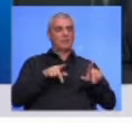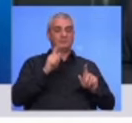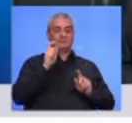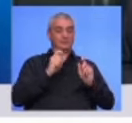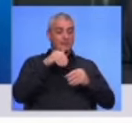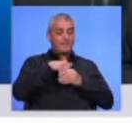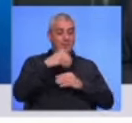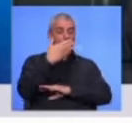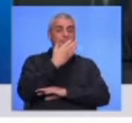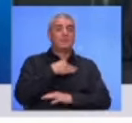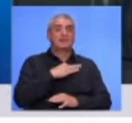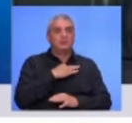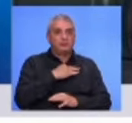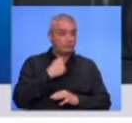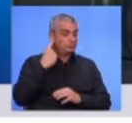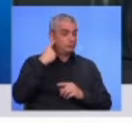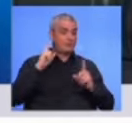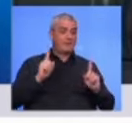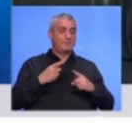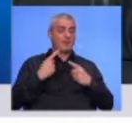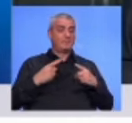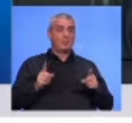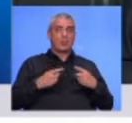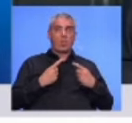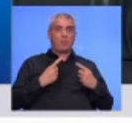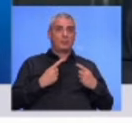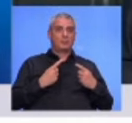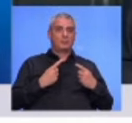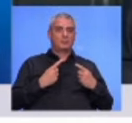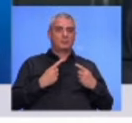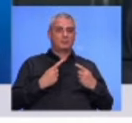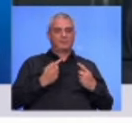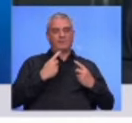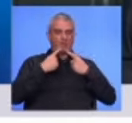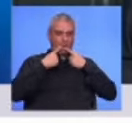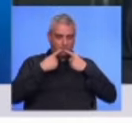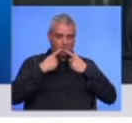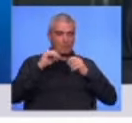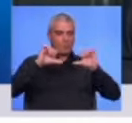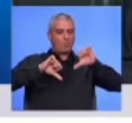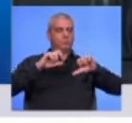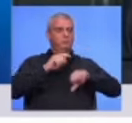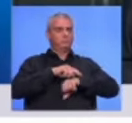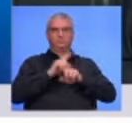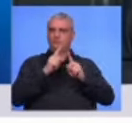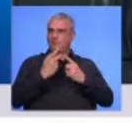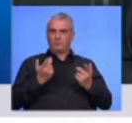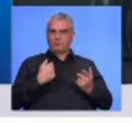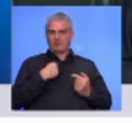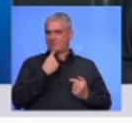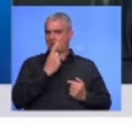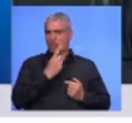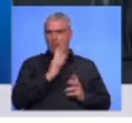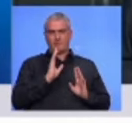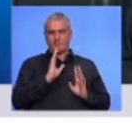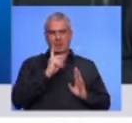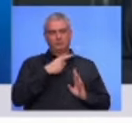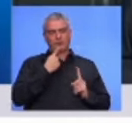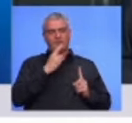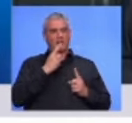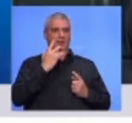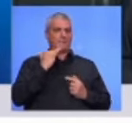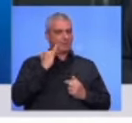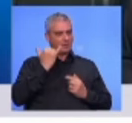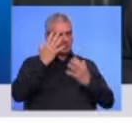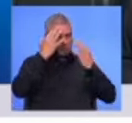המדינה שלנו שומעים את ההמנון ושרוקים בוז בזמן ההמנון. ואני לא אומר לשיר אותו, אבל ודאי לכבד